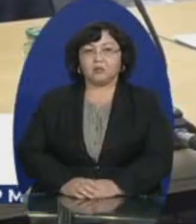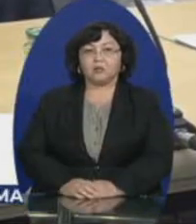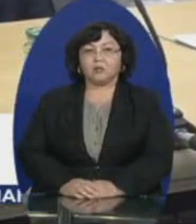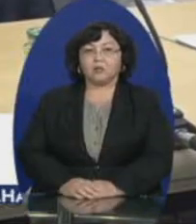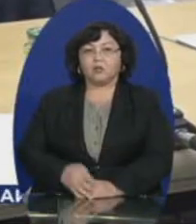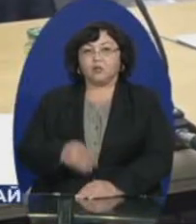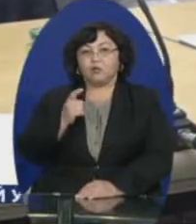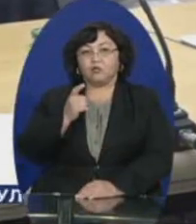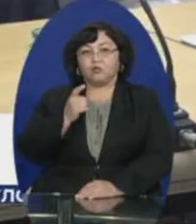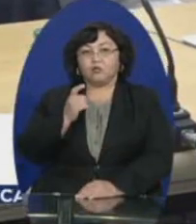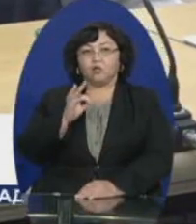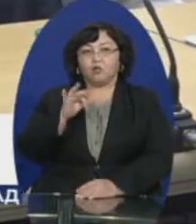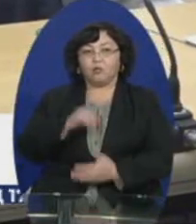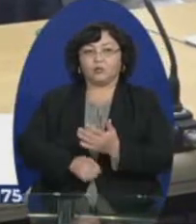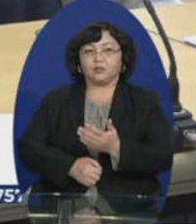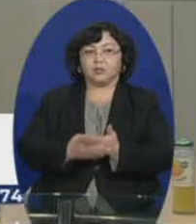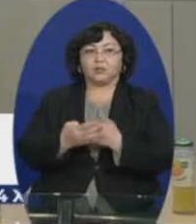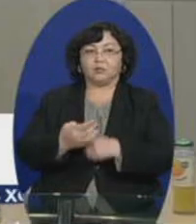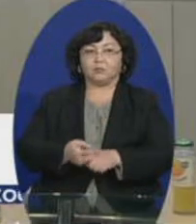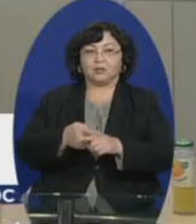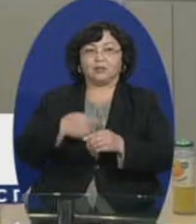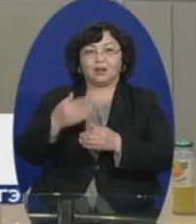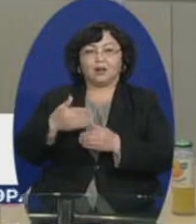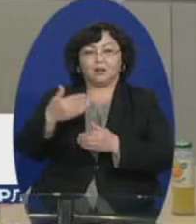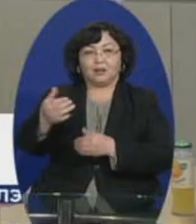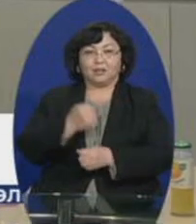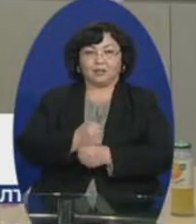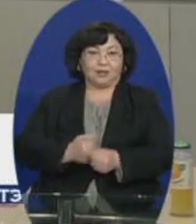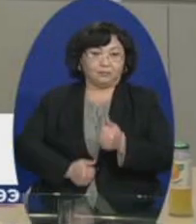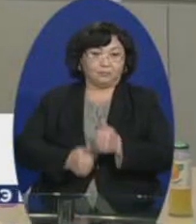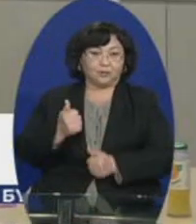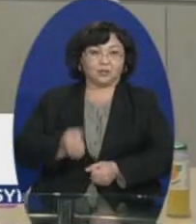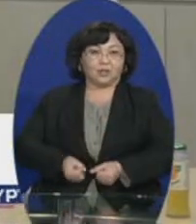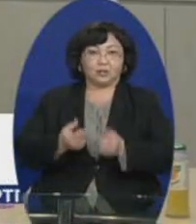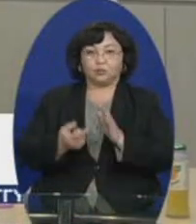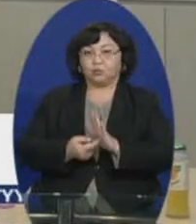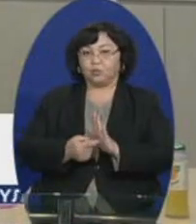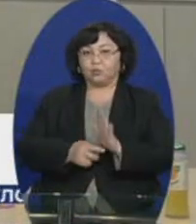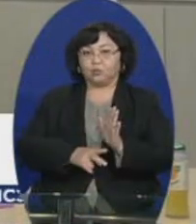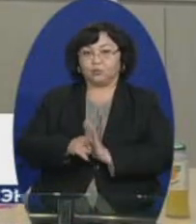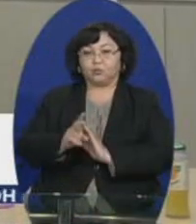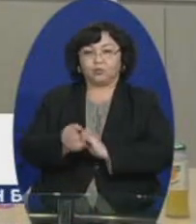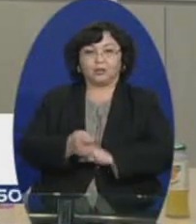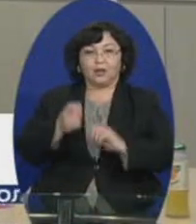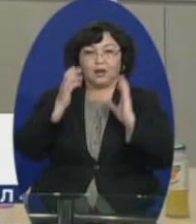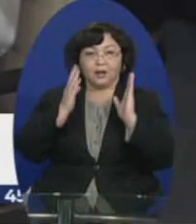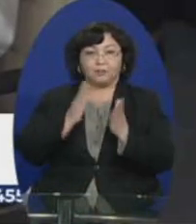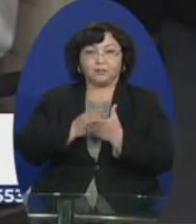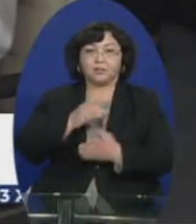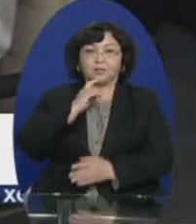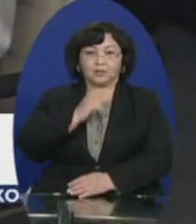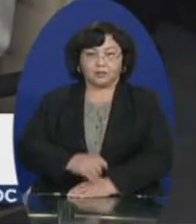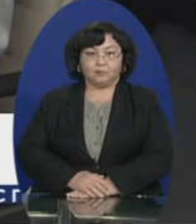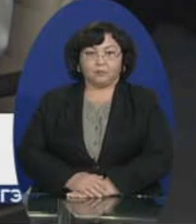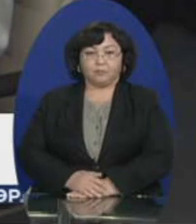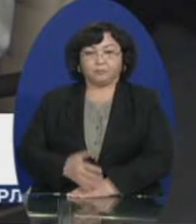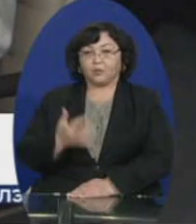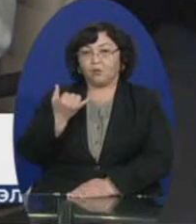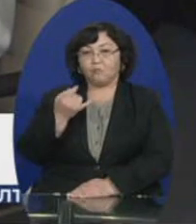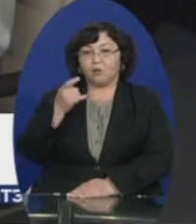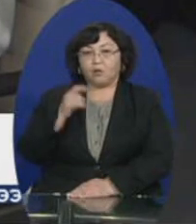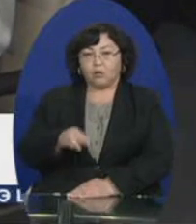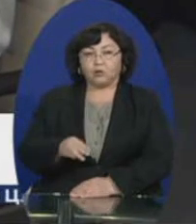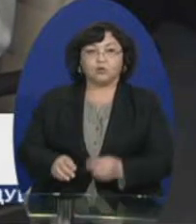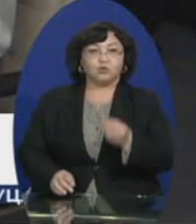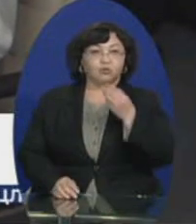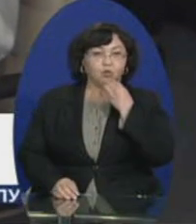хөрөнгө оруулалтыг нэмэгдүүлэх, дараа дараагийн ажилд ахиц дэвшил гарах, суур бүрдүүлэхэд анхаарч байгаагаа энэ үеэр онцоллоо. Улаанбаатарын хувьд ч Сөүлийн хувьд